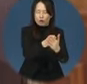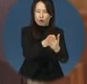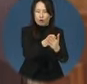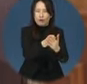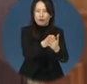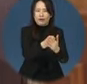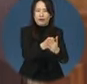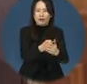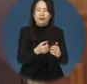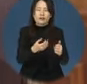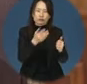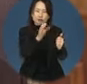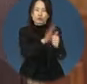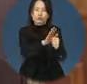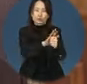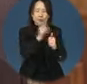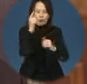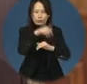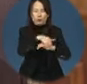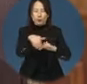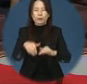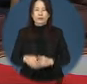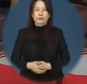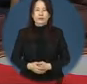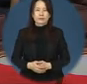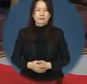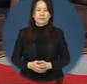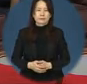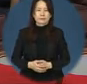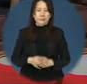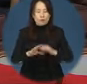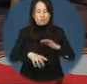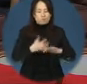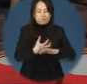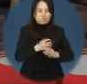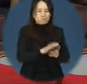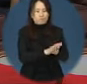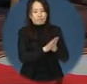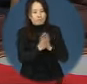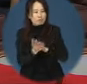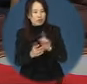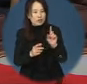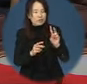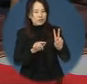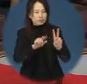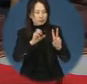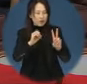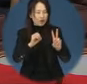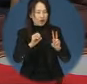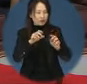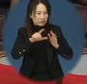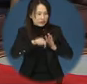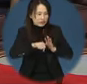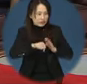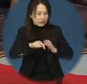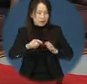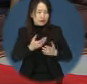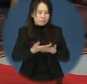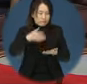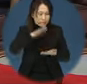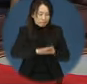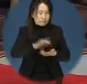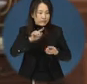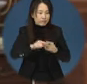이렇게 설계할 예적금 하고 있습니다 획기적 변화 뭐 무슨 2.0 시대의 전면개정 오늘 여러 가지 말